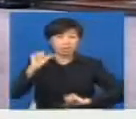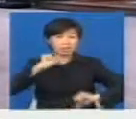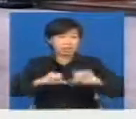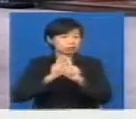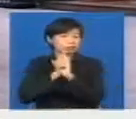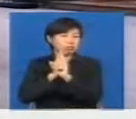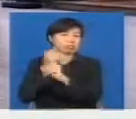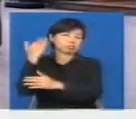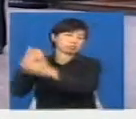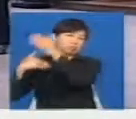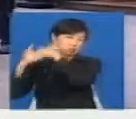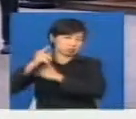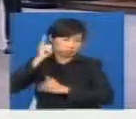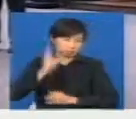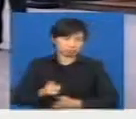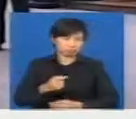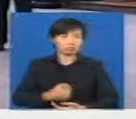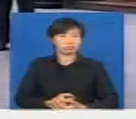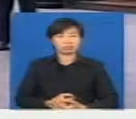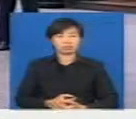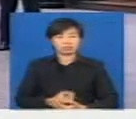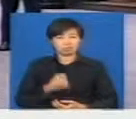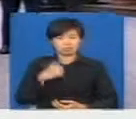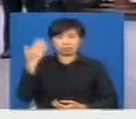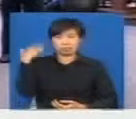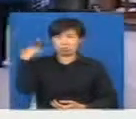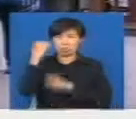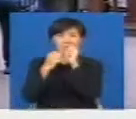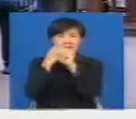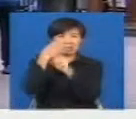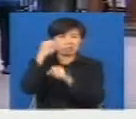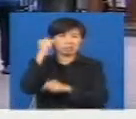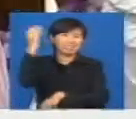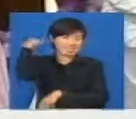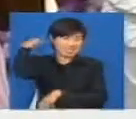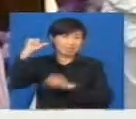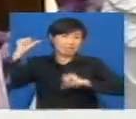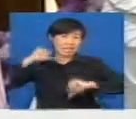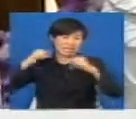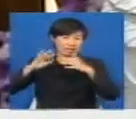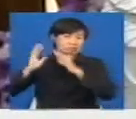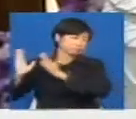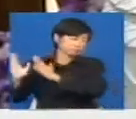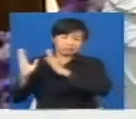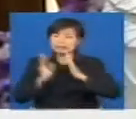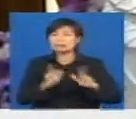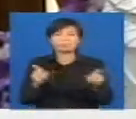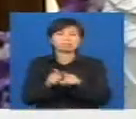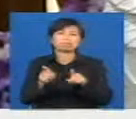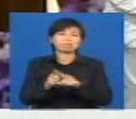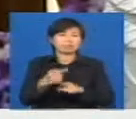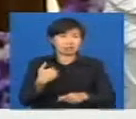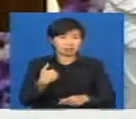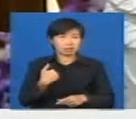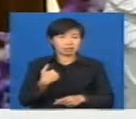ตามตำราเปียกนะครับเคยเรื่องนี้เคยเล่นมาแล้วเมื่อ10ปีที่แล้วก็เล่นเหมือนครั้งนั้นนะครับแล้วหลังจากนั้นเนี่ยก็ไม่เ